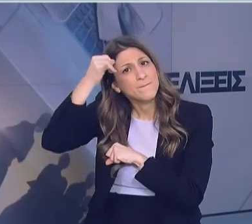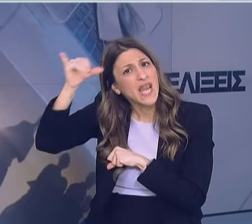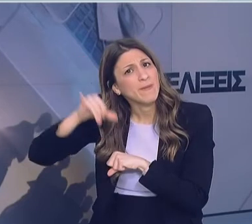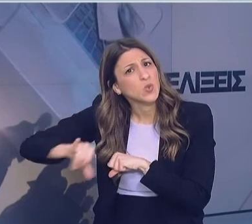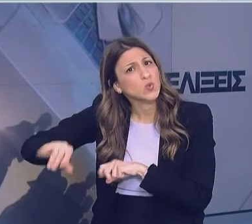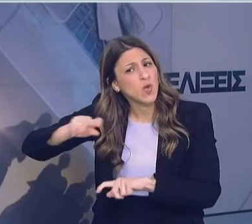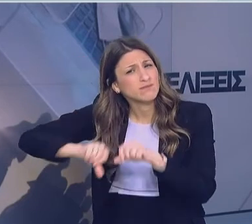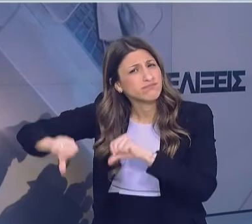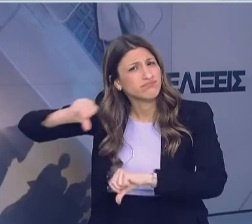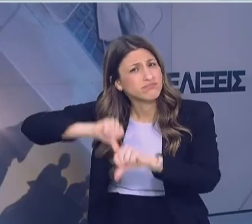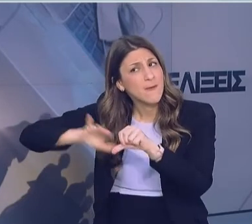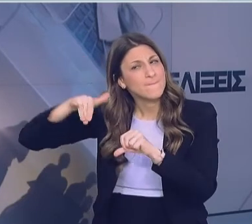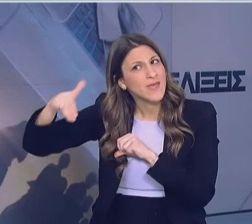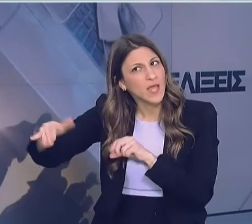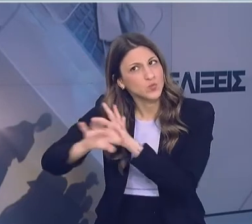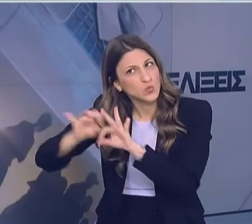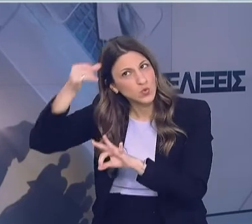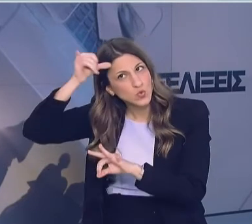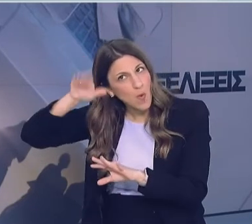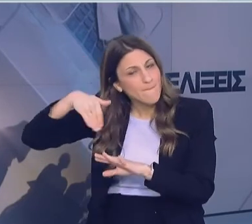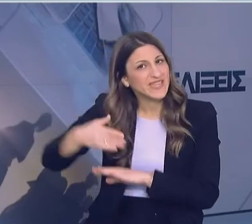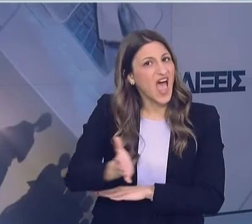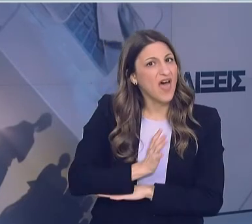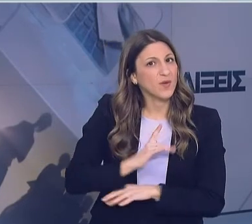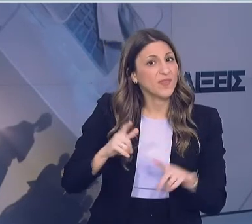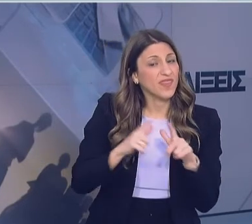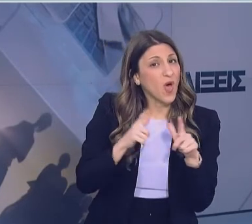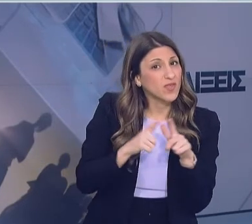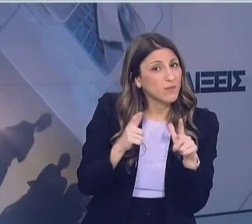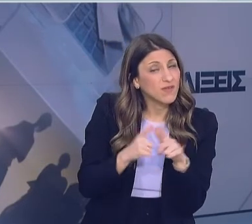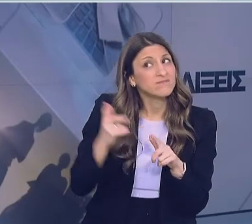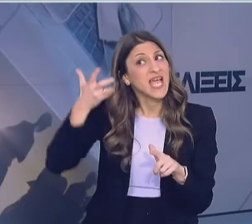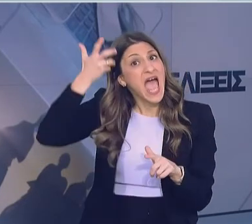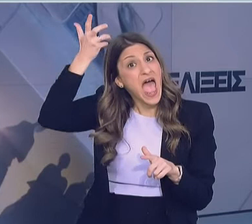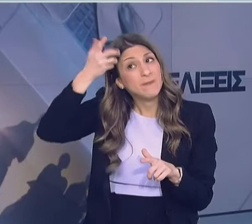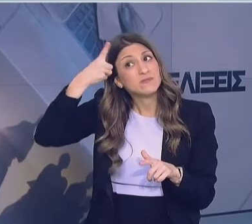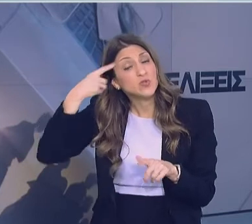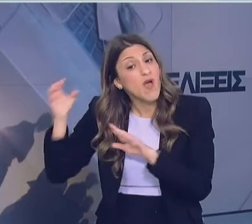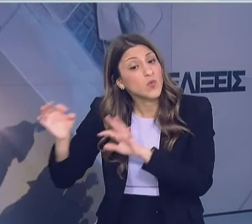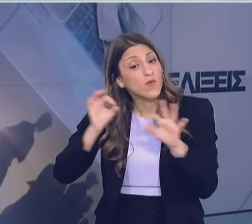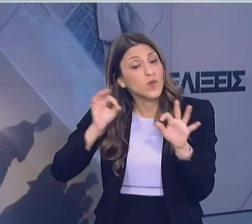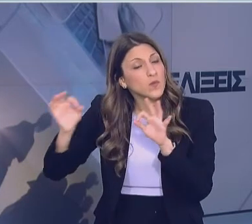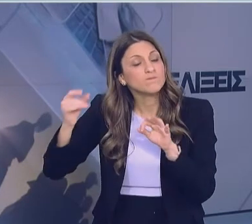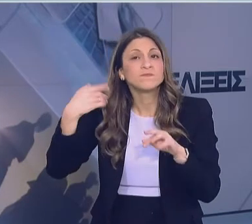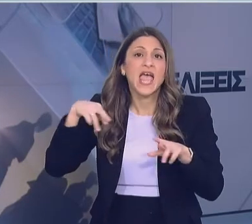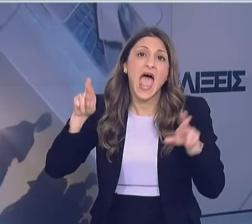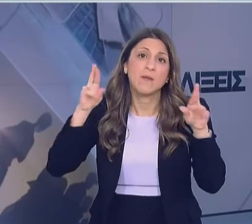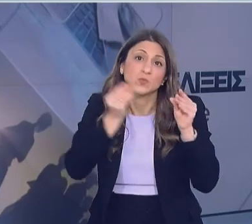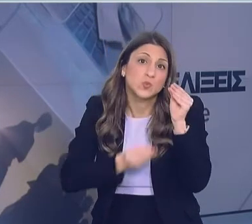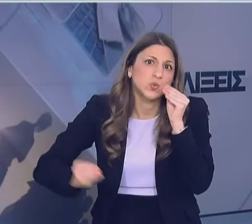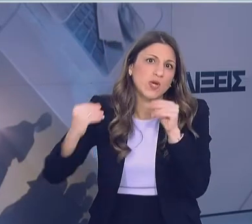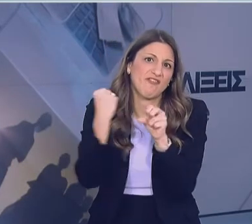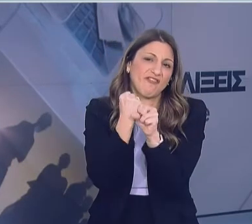πρέπει να εφαρμοστούν σε ανθρώπους, θα πρέπει να ελεγχθούν κλινικά με τους κανόνες της επιστήμης, μπορεί να μας οδηγήσουν σε πολύ καλύτερα φάρμακα από αυτά που έχουμε τώρα στη διάθεσή